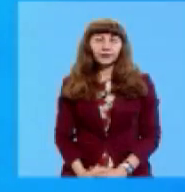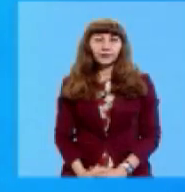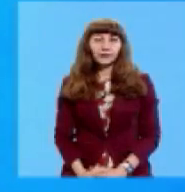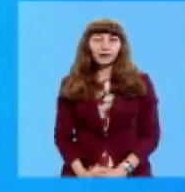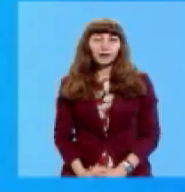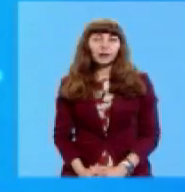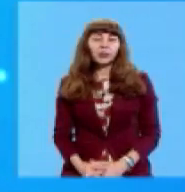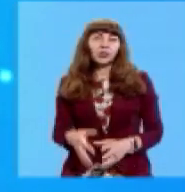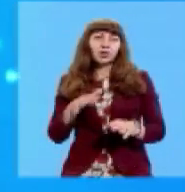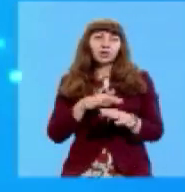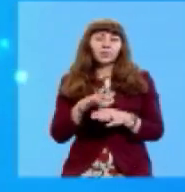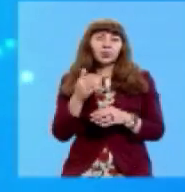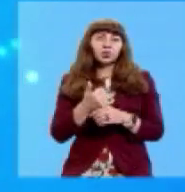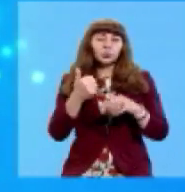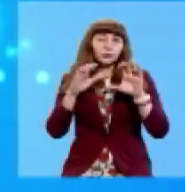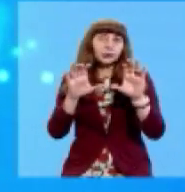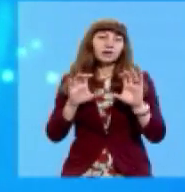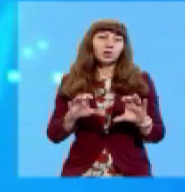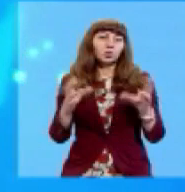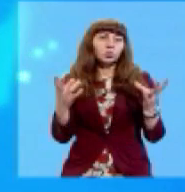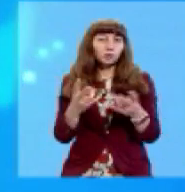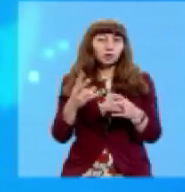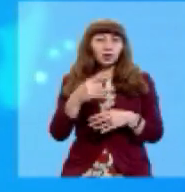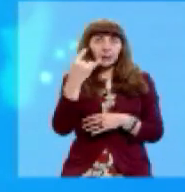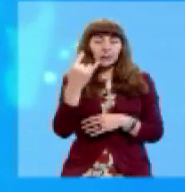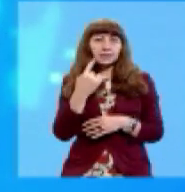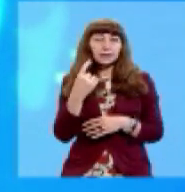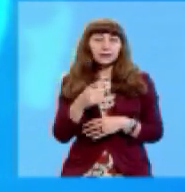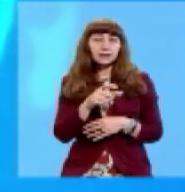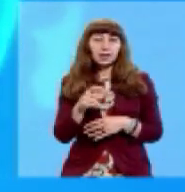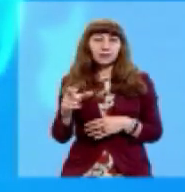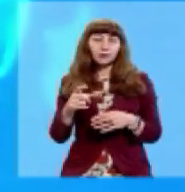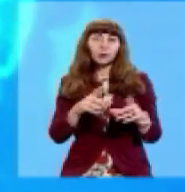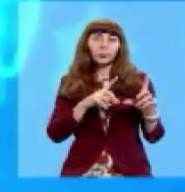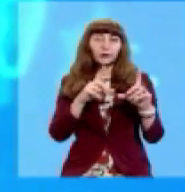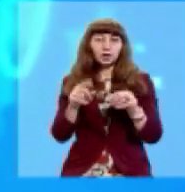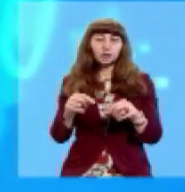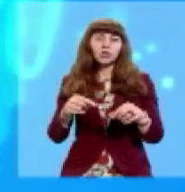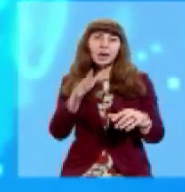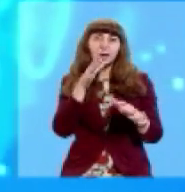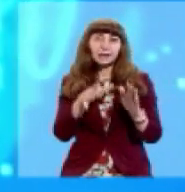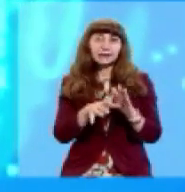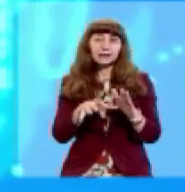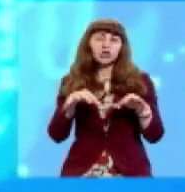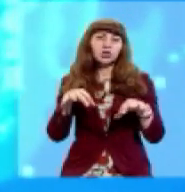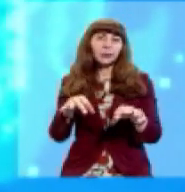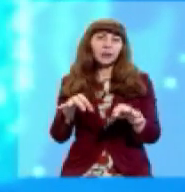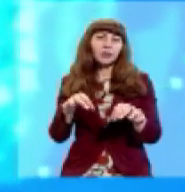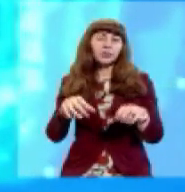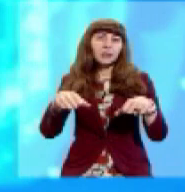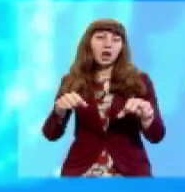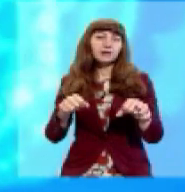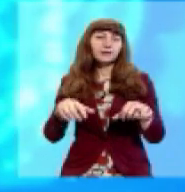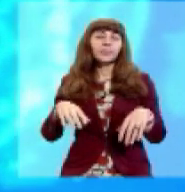Придерживаться железных рамок закона отныне придется казахстанцам, передвигающимся на малом электротранспорте. С